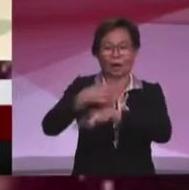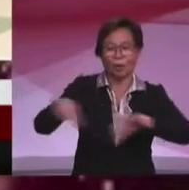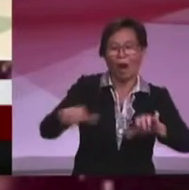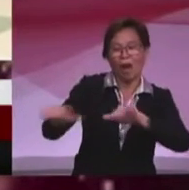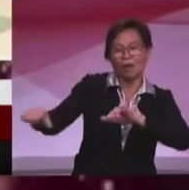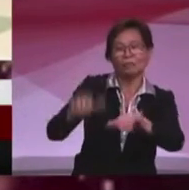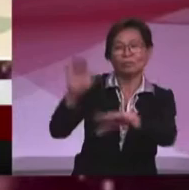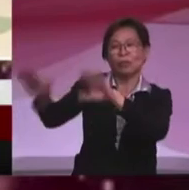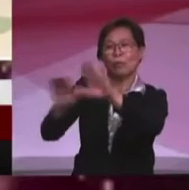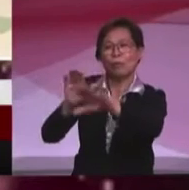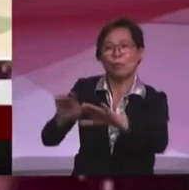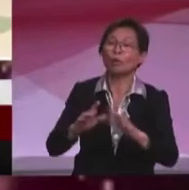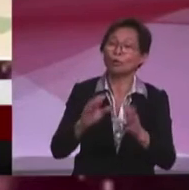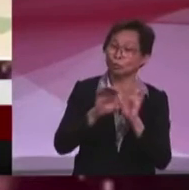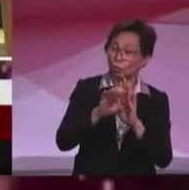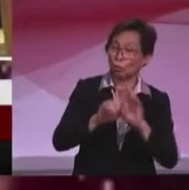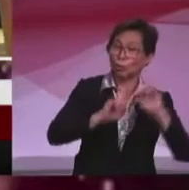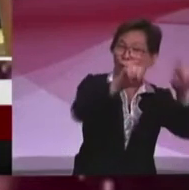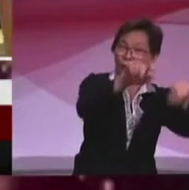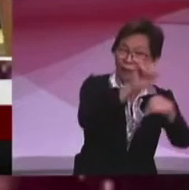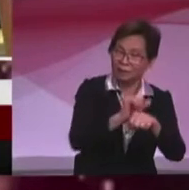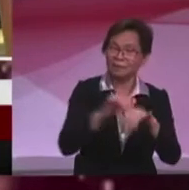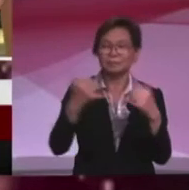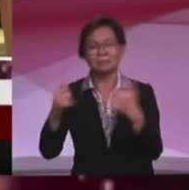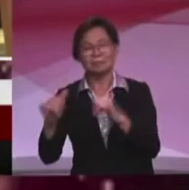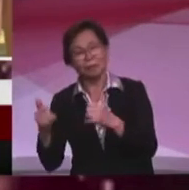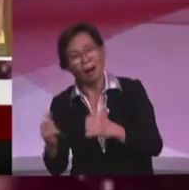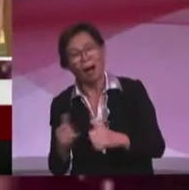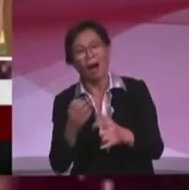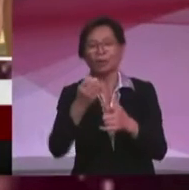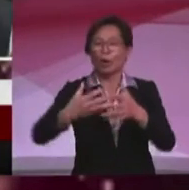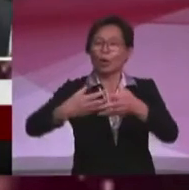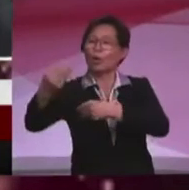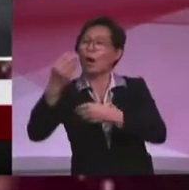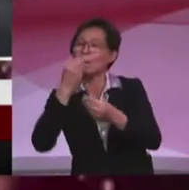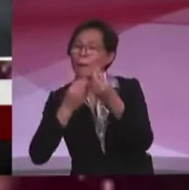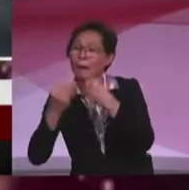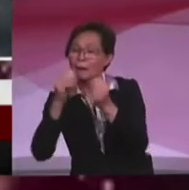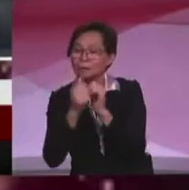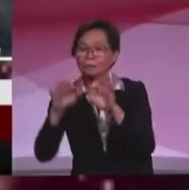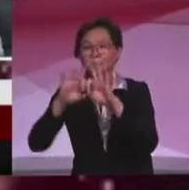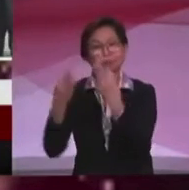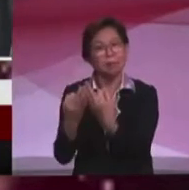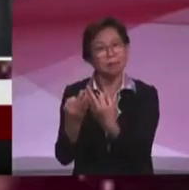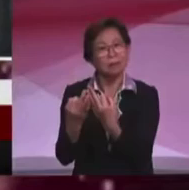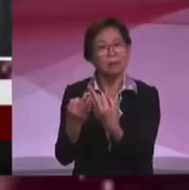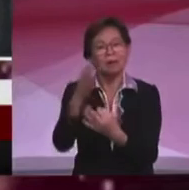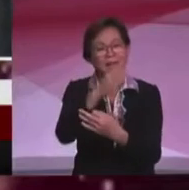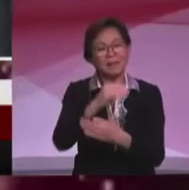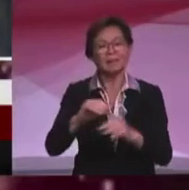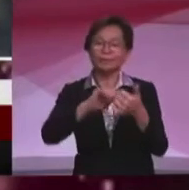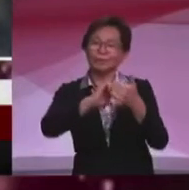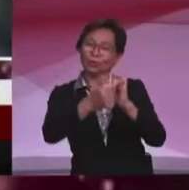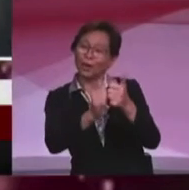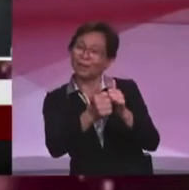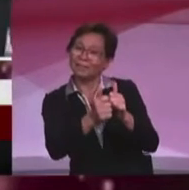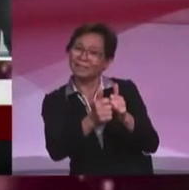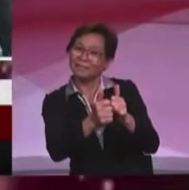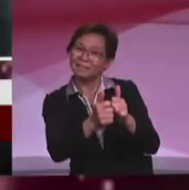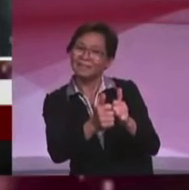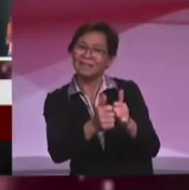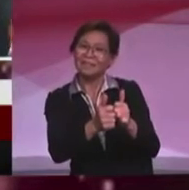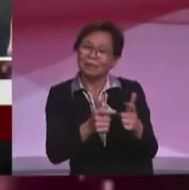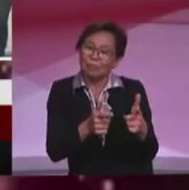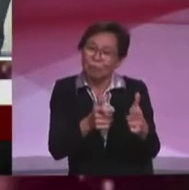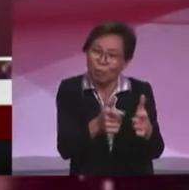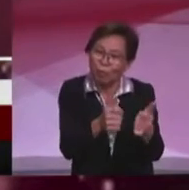seperti pergi bekerja meriah dan kalau makan bersama keluarga setiap masukkan bersama Rakan